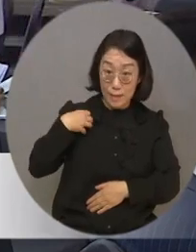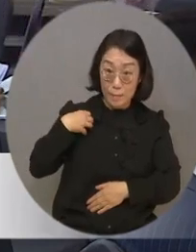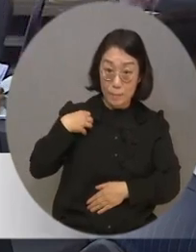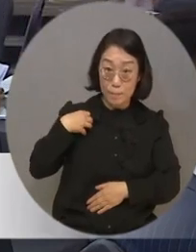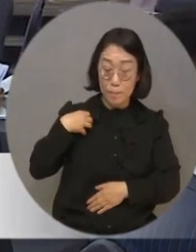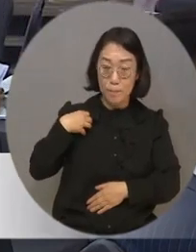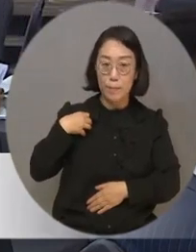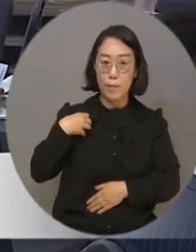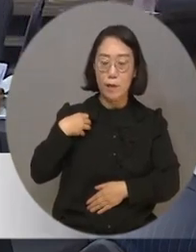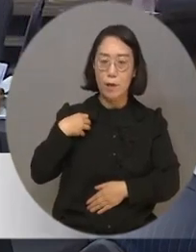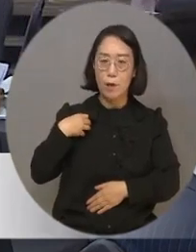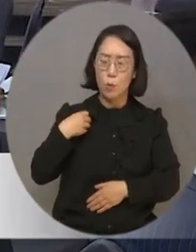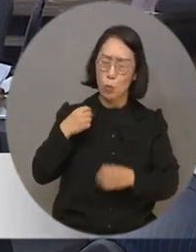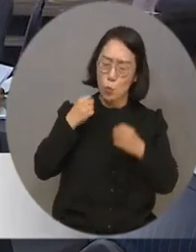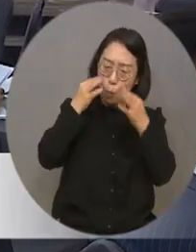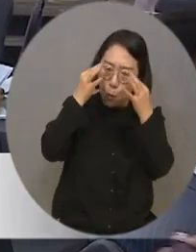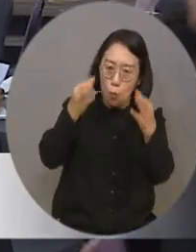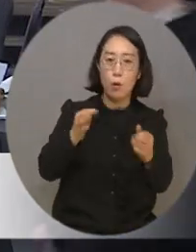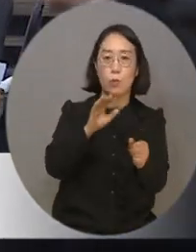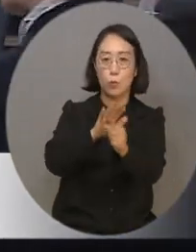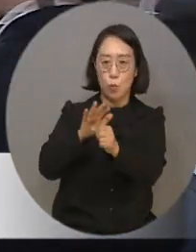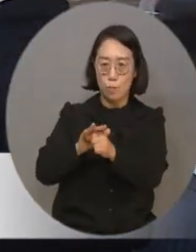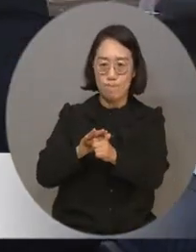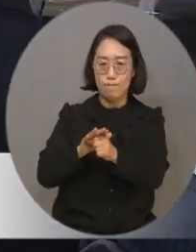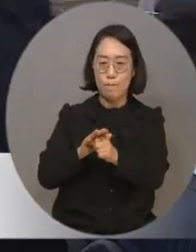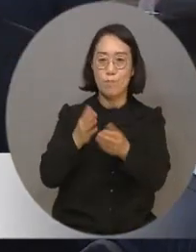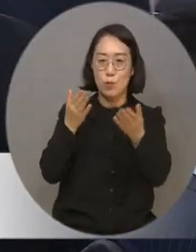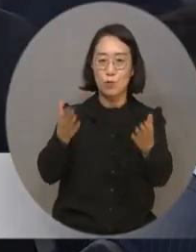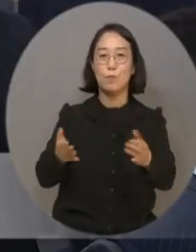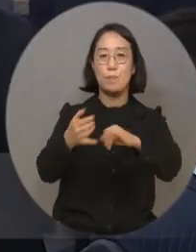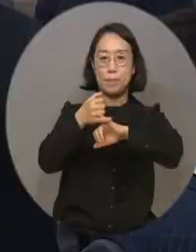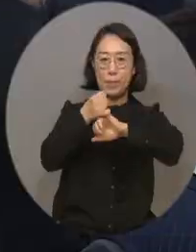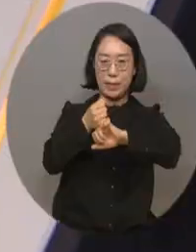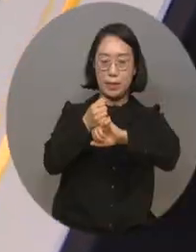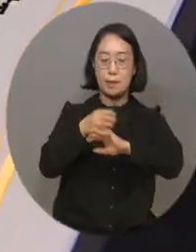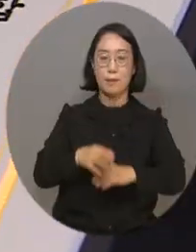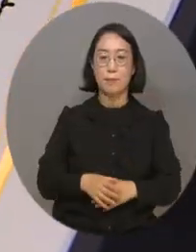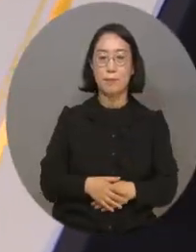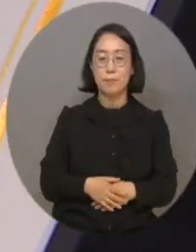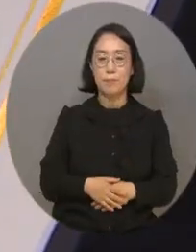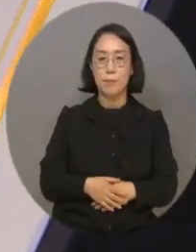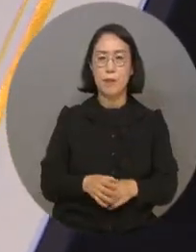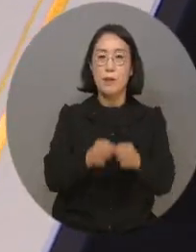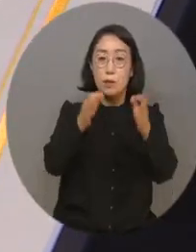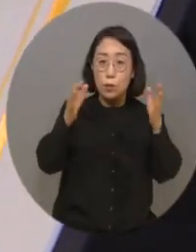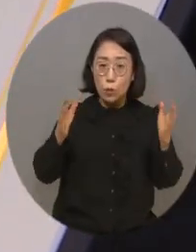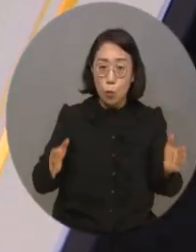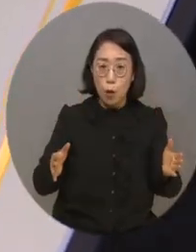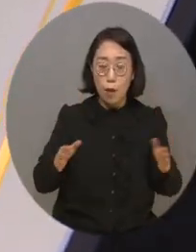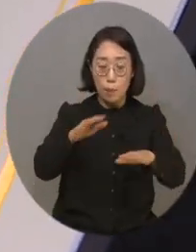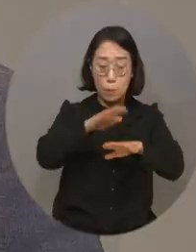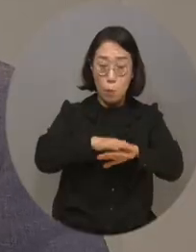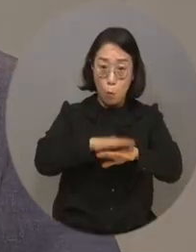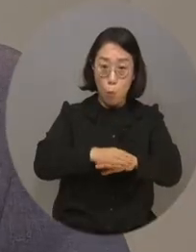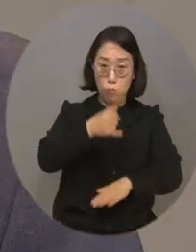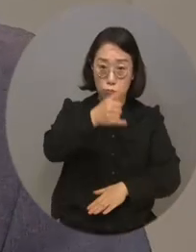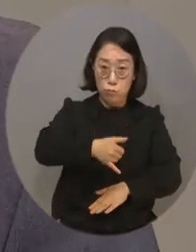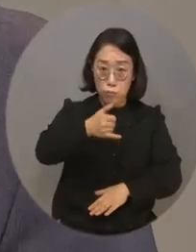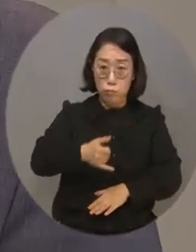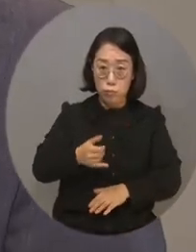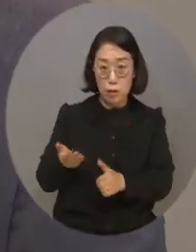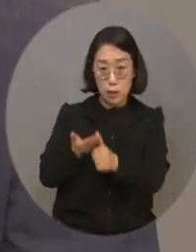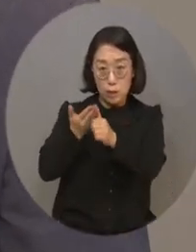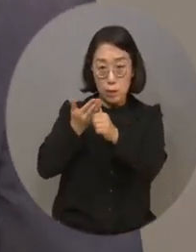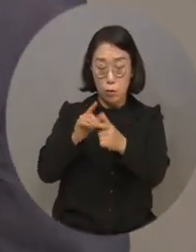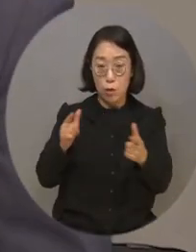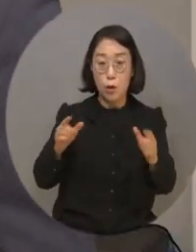농수산식품유통공사로서도 최선의 노력을 다하겠다는 말씀을 드립니다. 그동안 우리 농축산물 판촉 행사를 하는